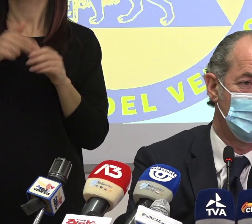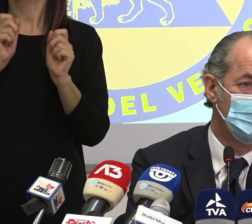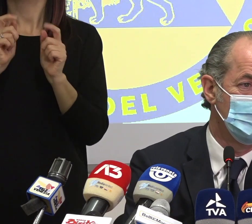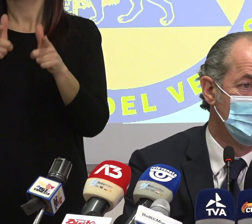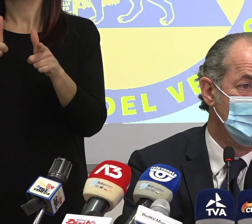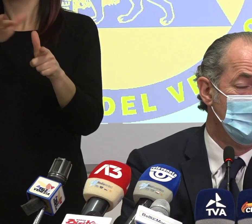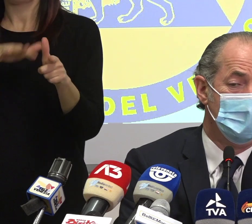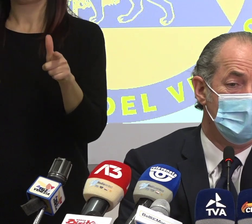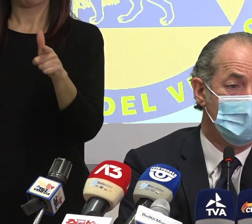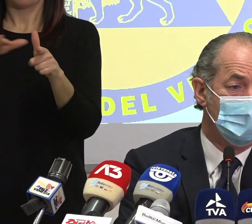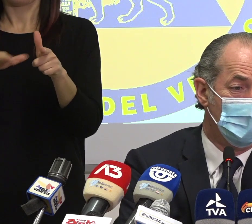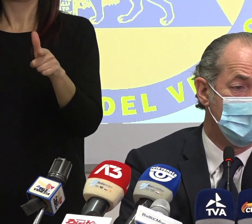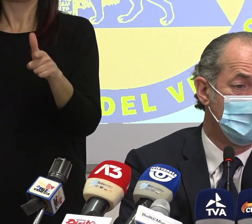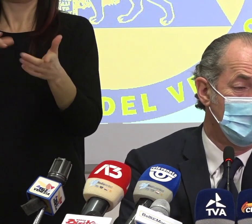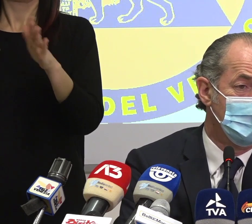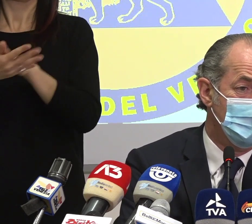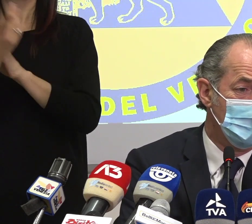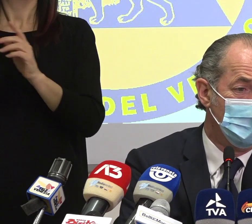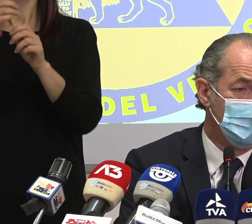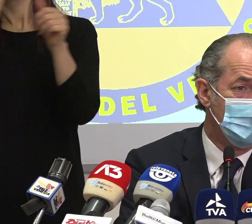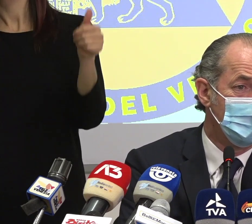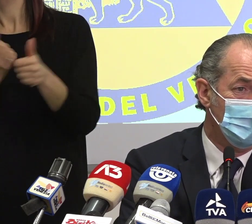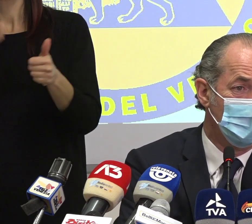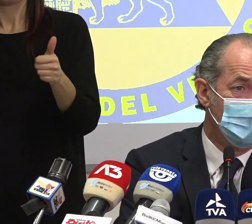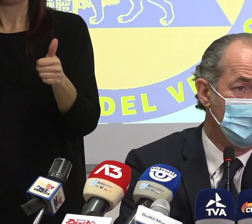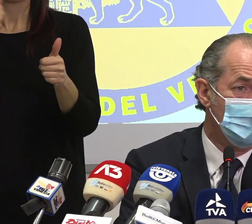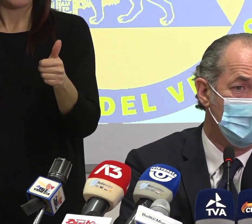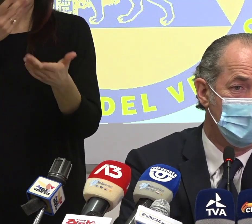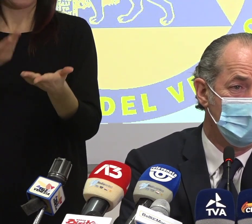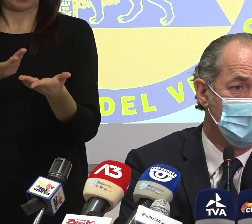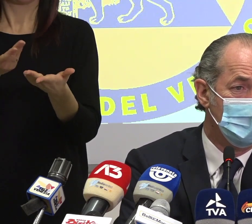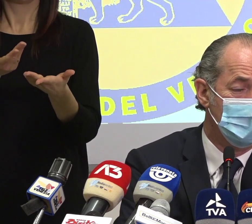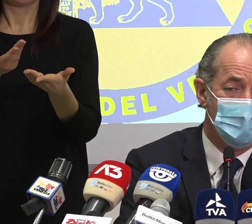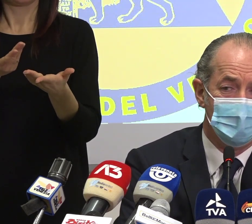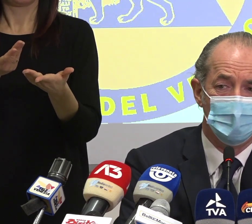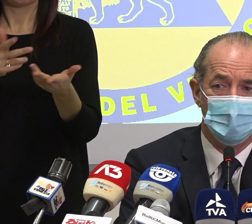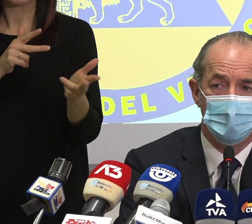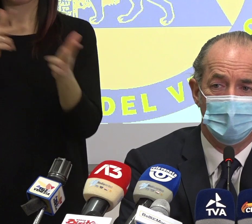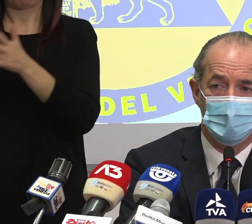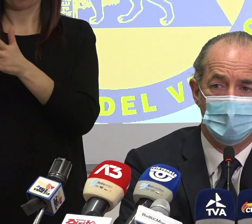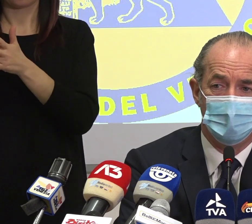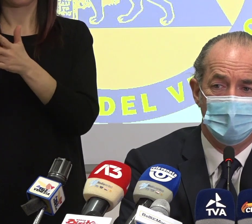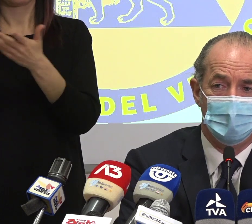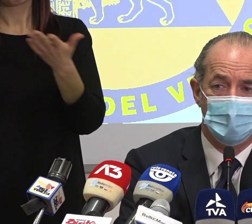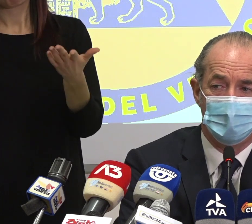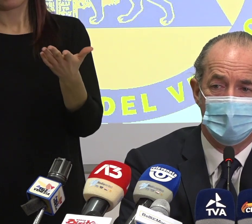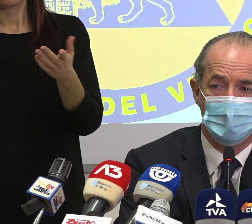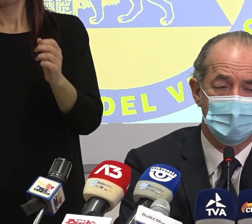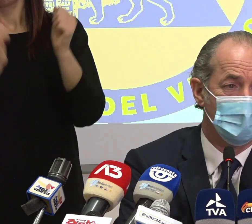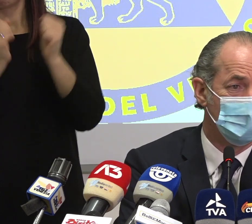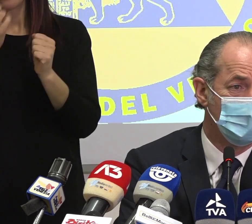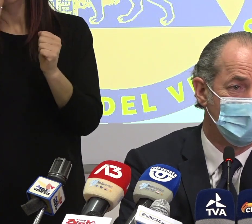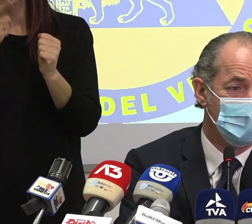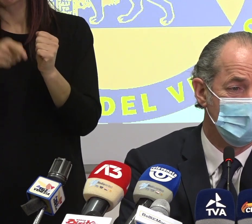asporto e possano e debbano poter anche loro fino alle 22 poter praticare